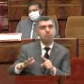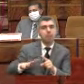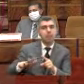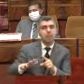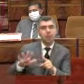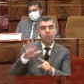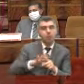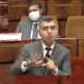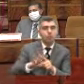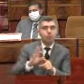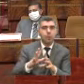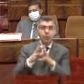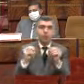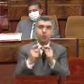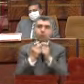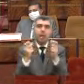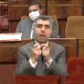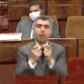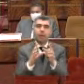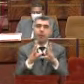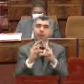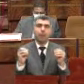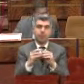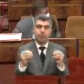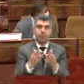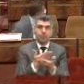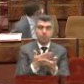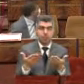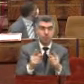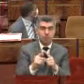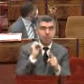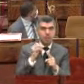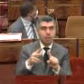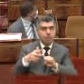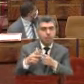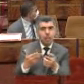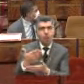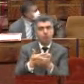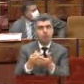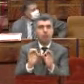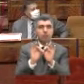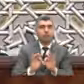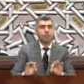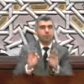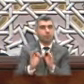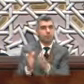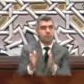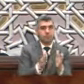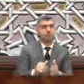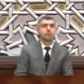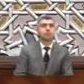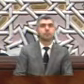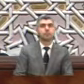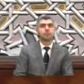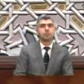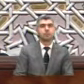قابله للعيش، ولكن في نفس الوقت تعطيوا لهذه الورشات احياء صناعيه باثمنه مناسبه. وشكرا. شكرا سي النائب